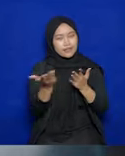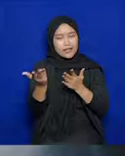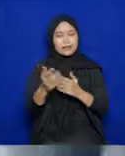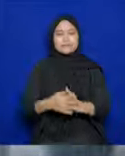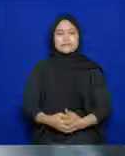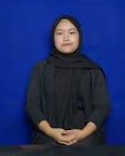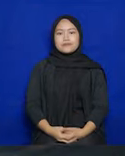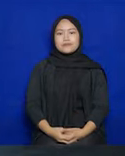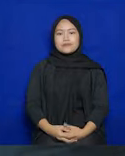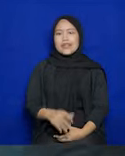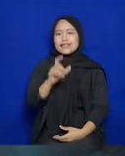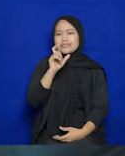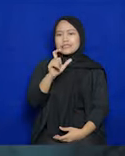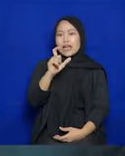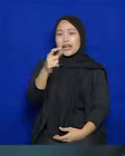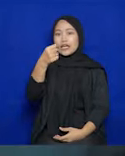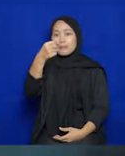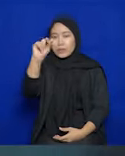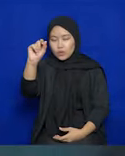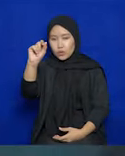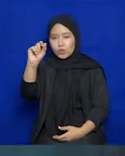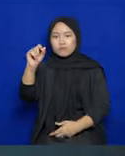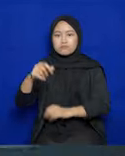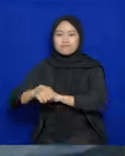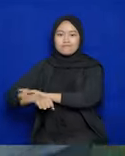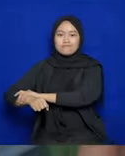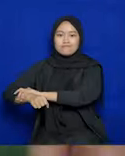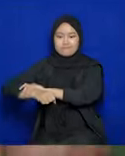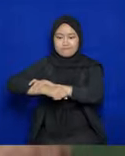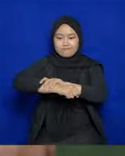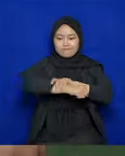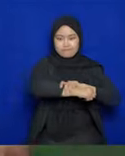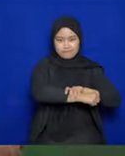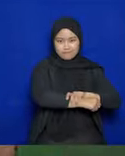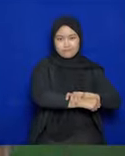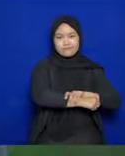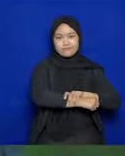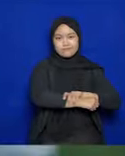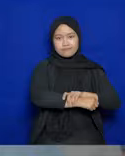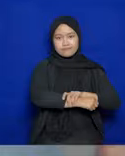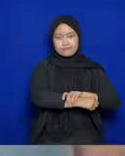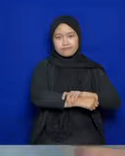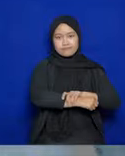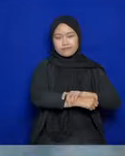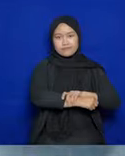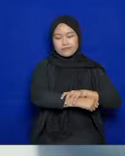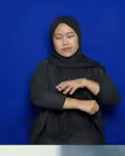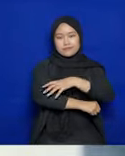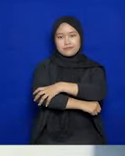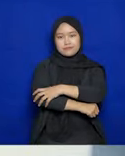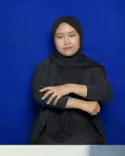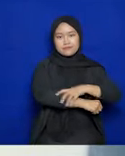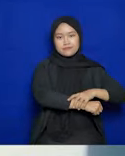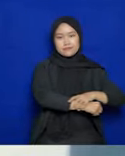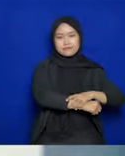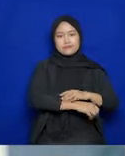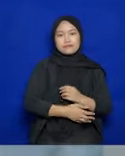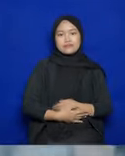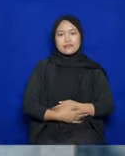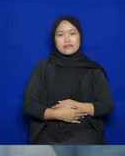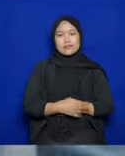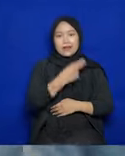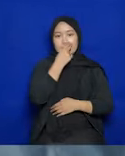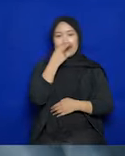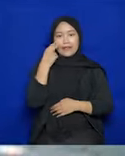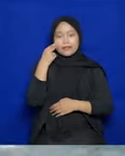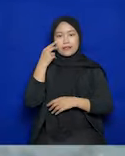Terima kasih. Cara yang benar menggandeng difabel netra dengan menaruhkan tangan difabel netra pada siku Anda.